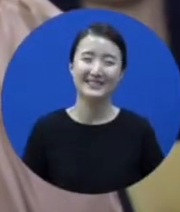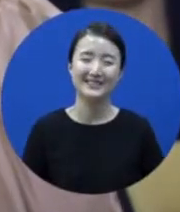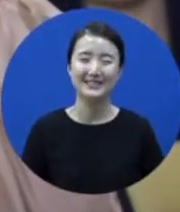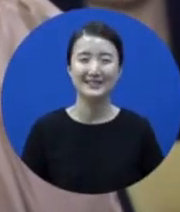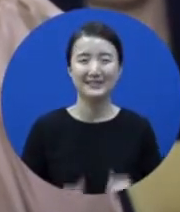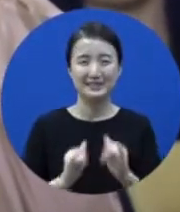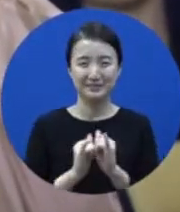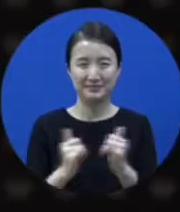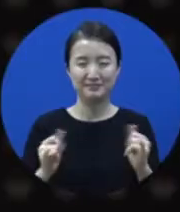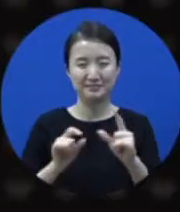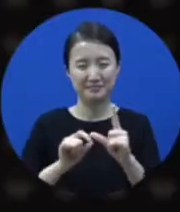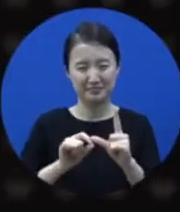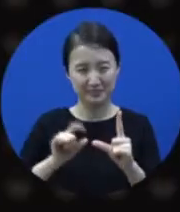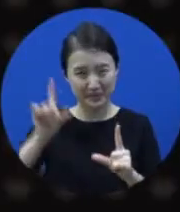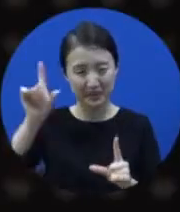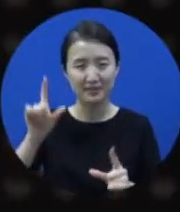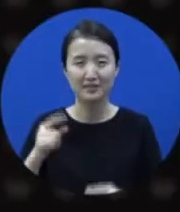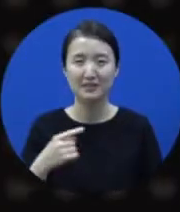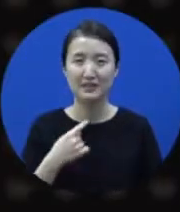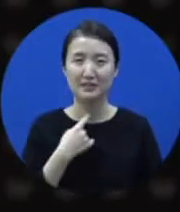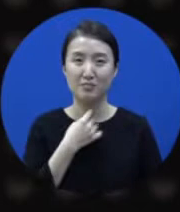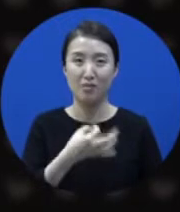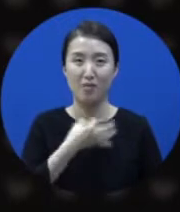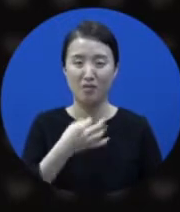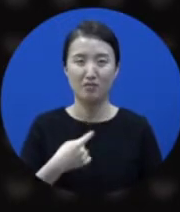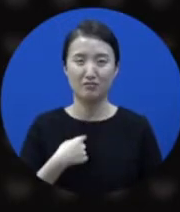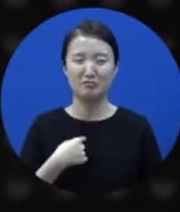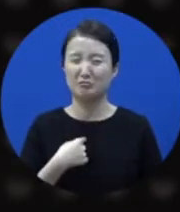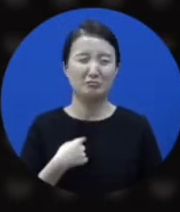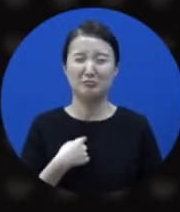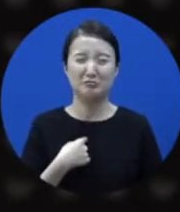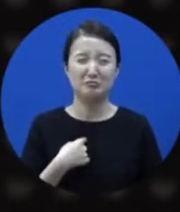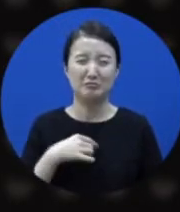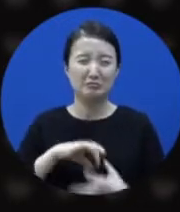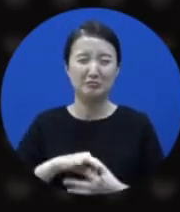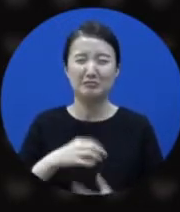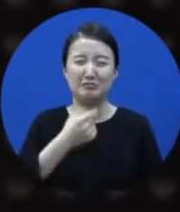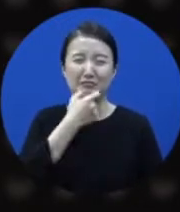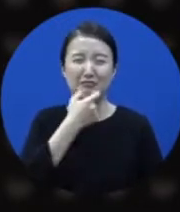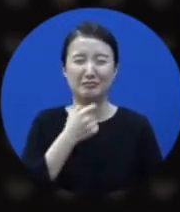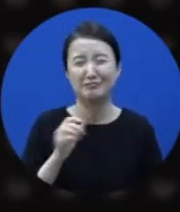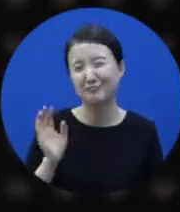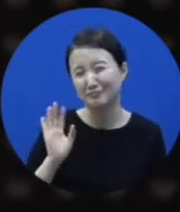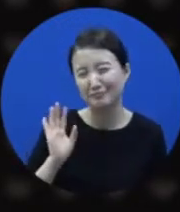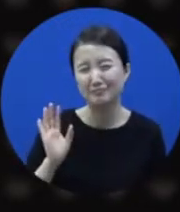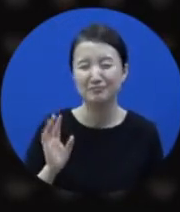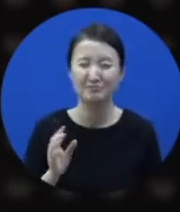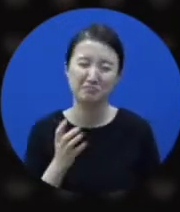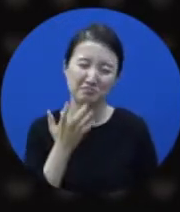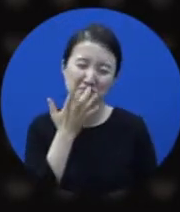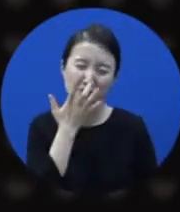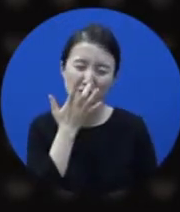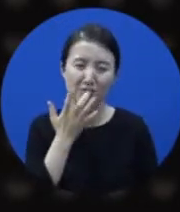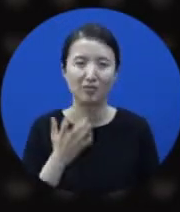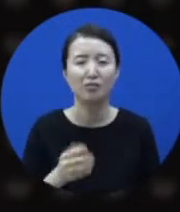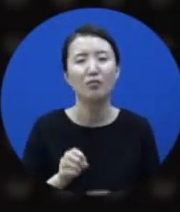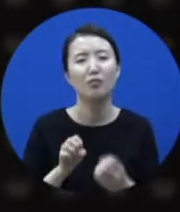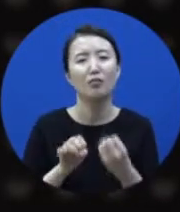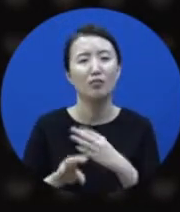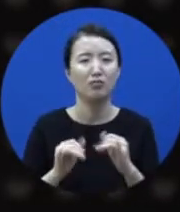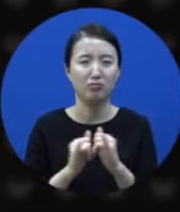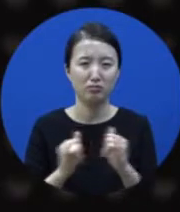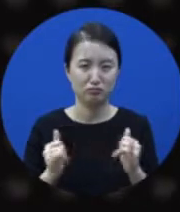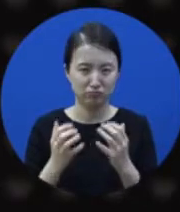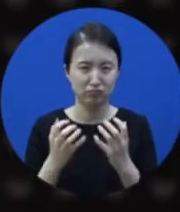많은 분들이 자신의 목소리 마음에 드십니까? 라는 질문을 하면요. 아니에요. 제 목소리 별로 마음에 안